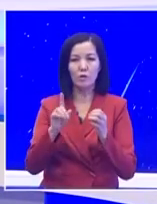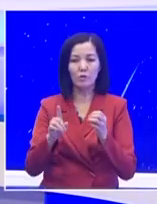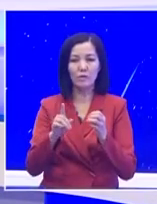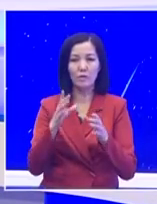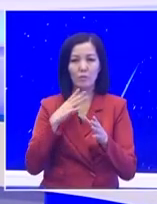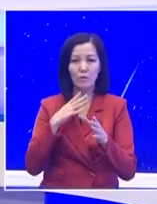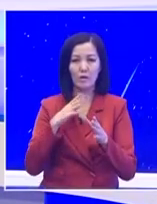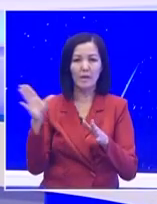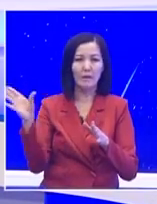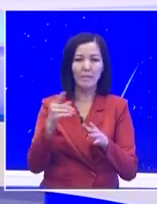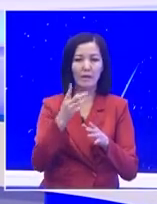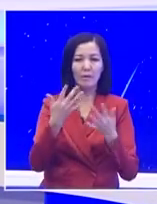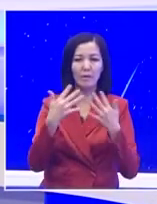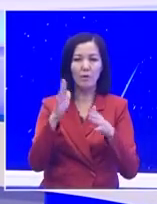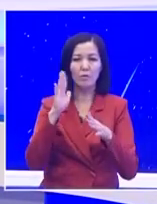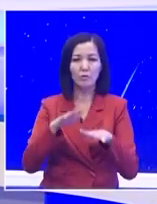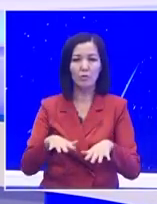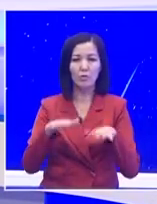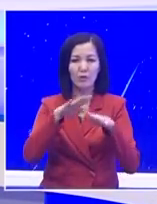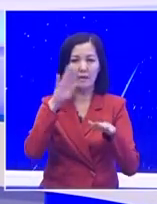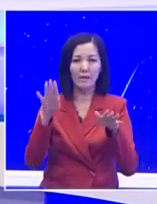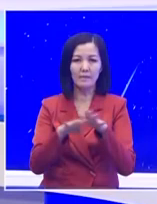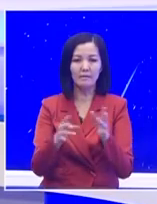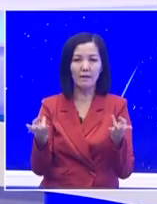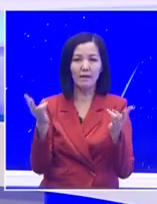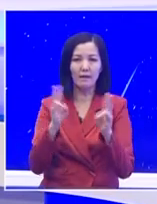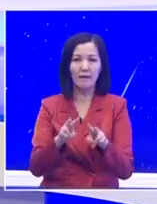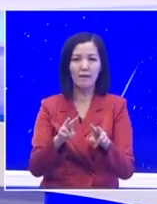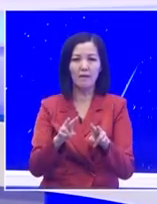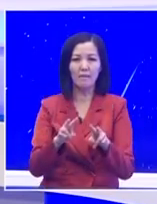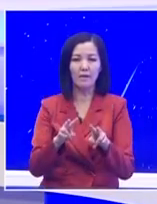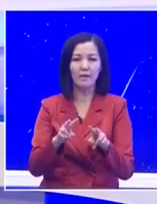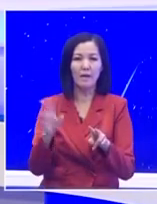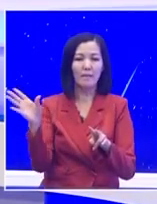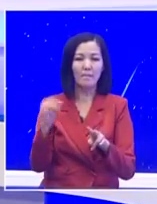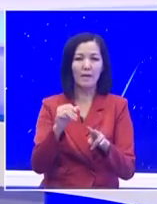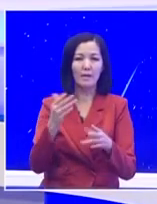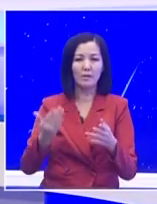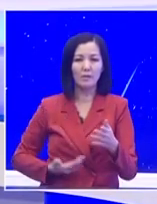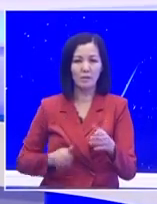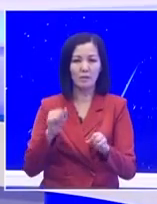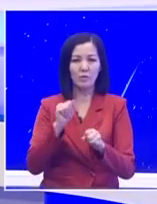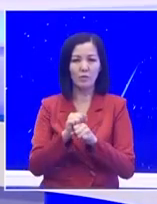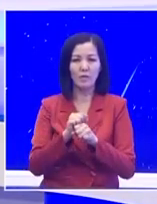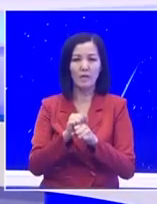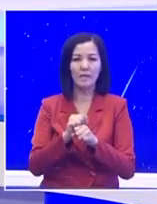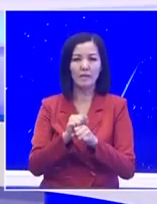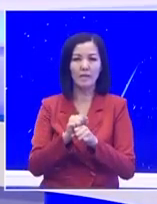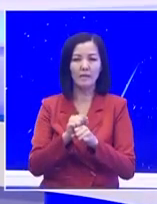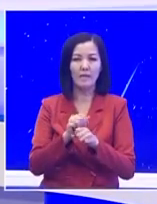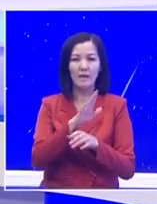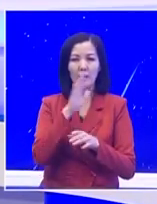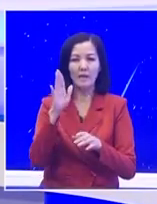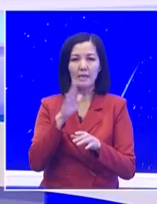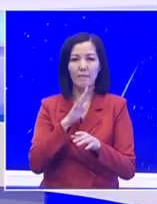еді. Түгелдей бір ауыл тасқын су астында қалып, қайнаған тірлігі бірақ сәтте тоқтаған. Қапияда бейқам жатқан ана мен